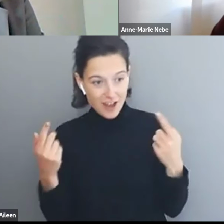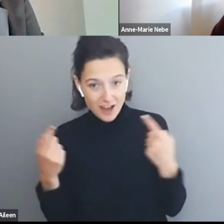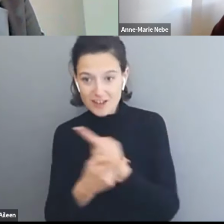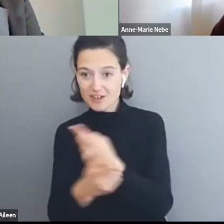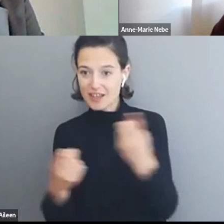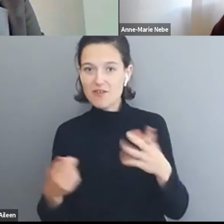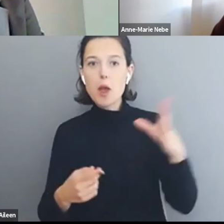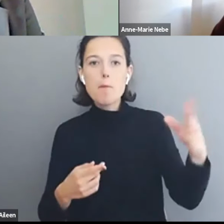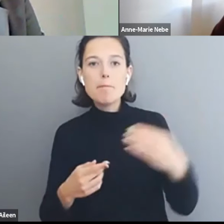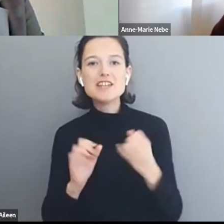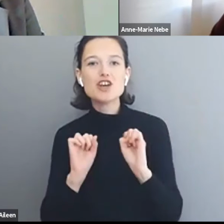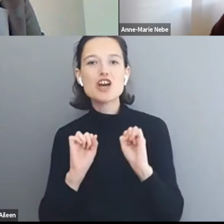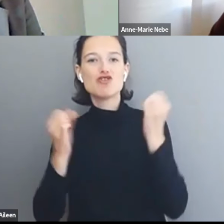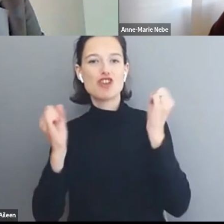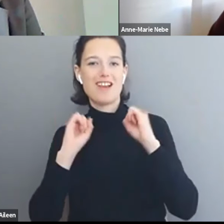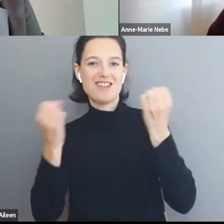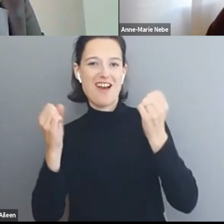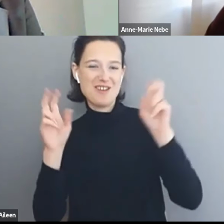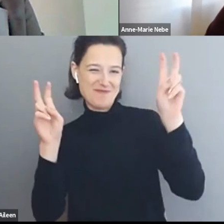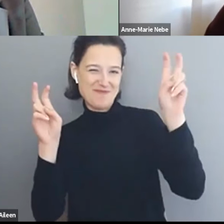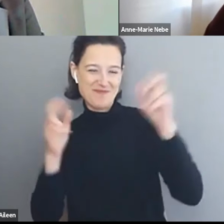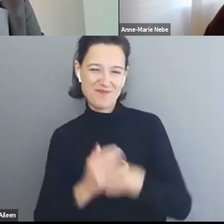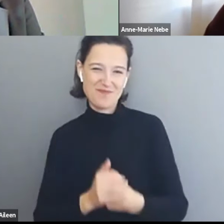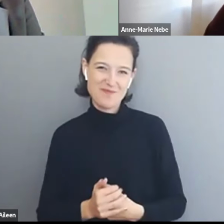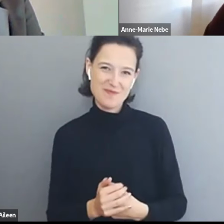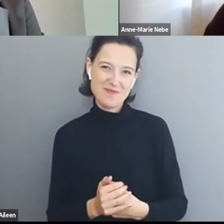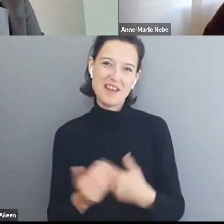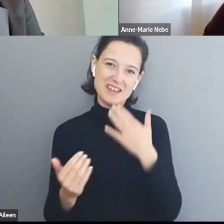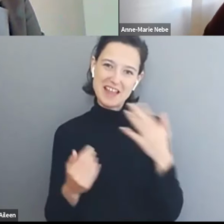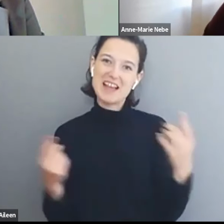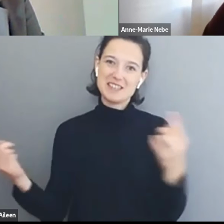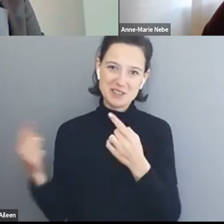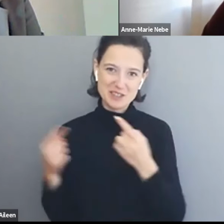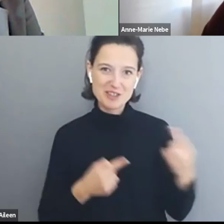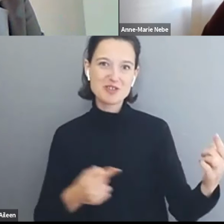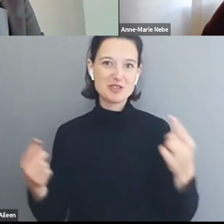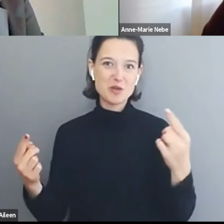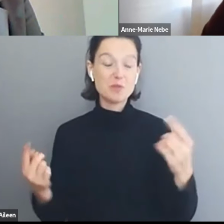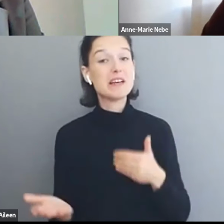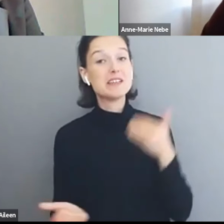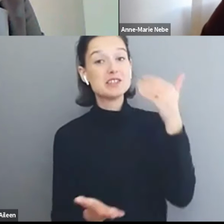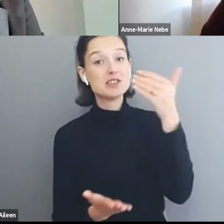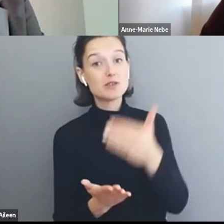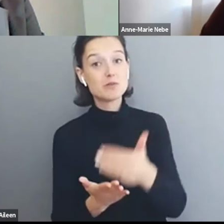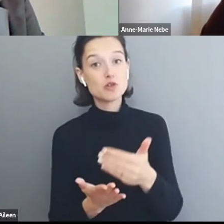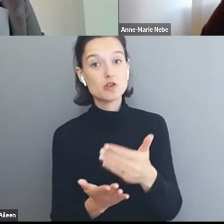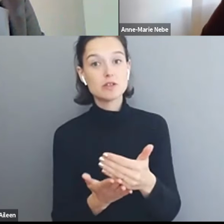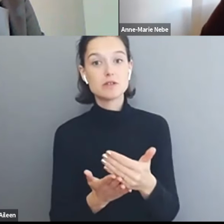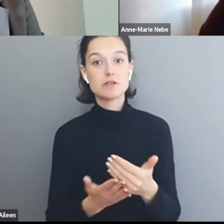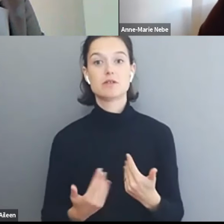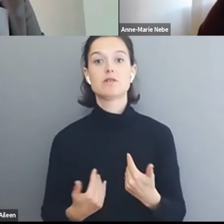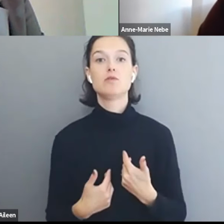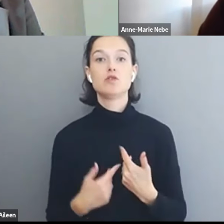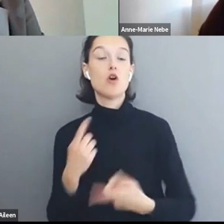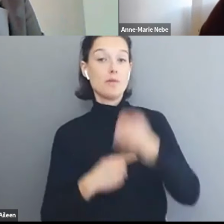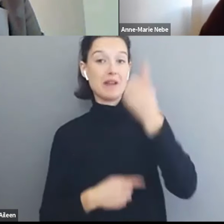bedanken für die Diskussion. Zum Schluss vielleicht, was auch im Vorherpanel aus meiner Sicht gesagt